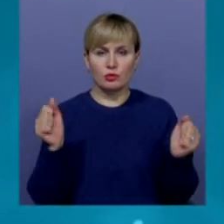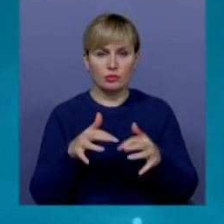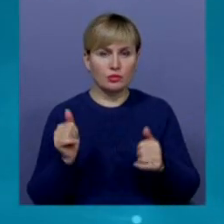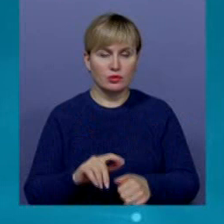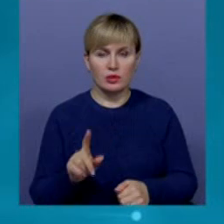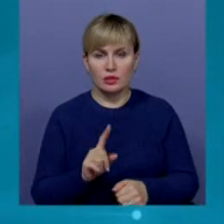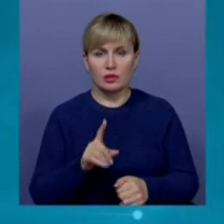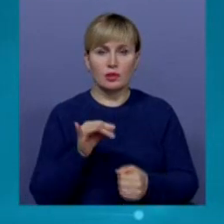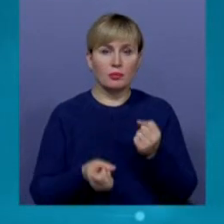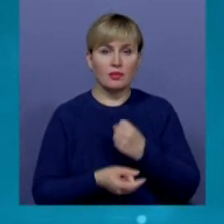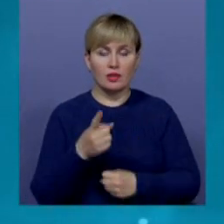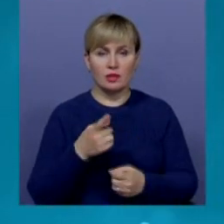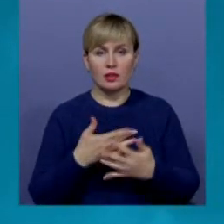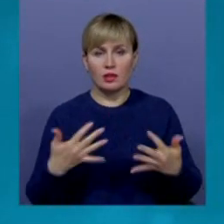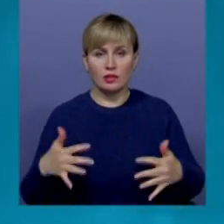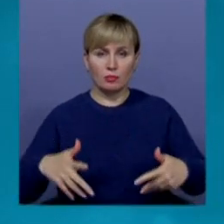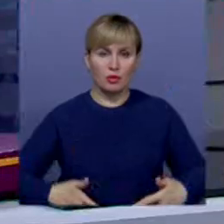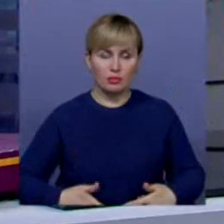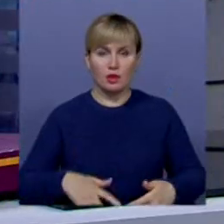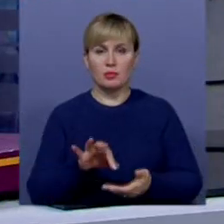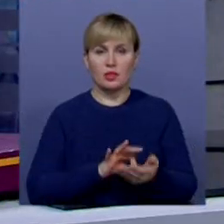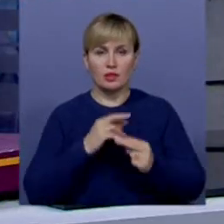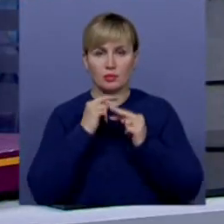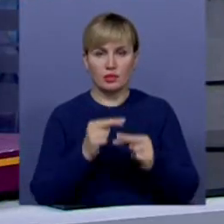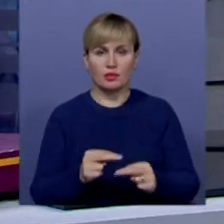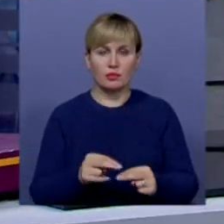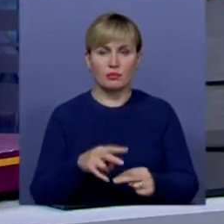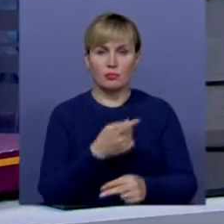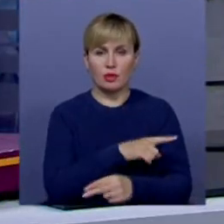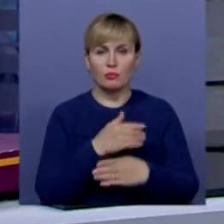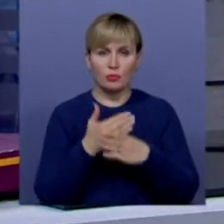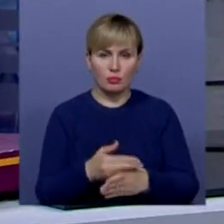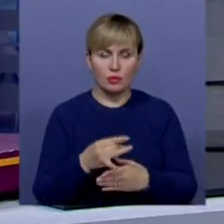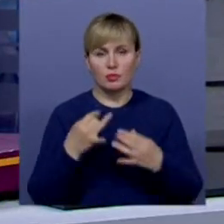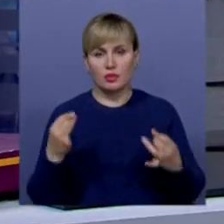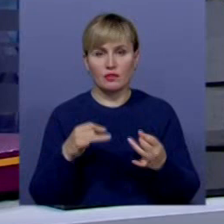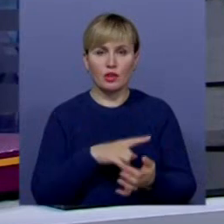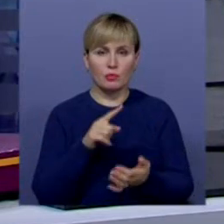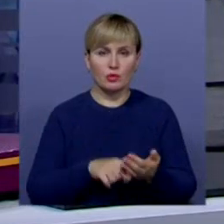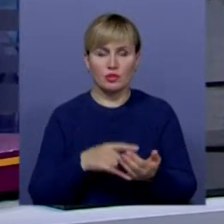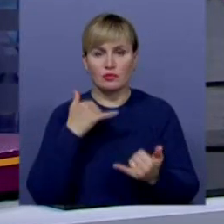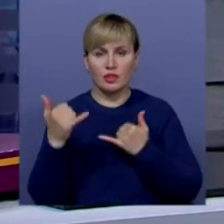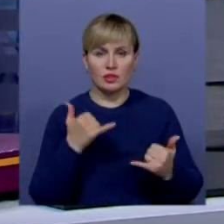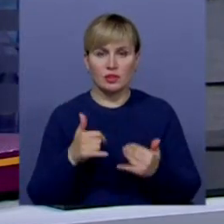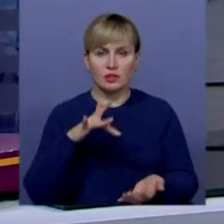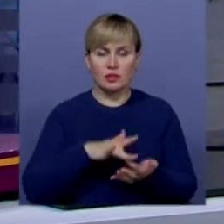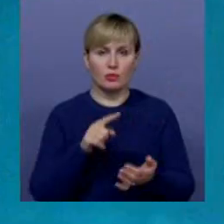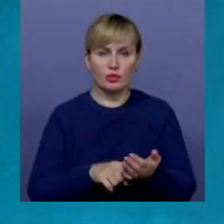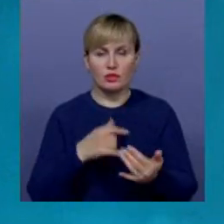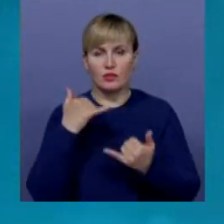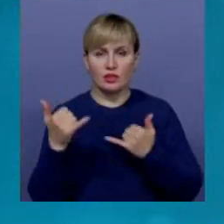людей. А при появлении симптомов простуды немедленно обращаться за медпомощью и по интересующим вопросам звонить в колл-центр по